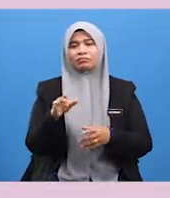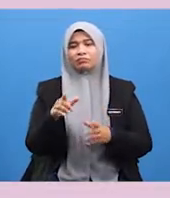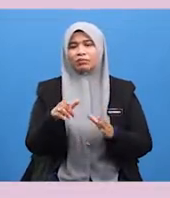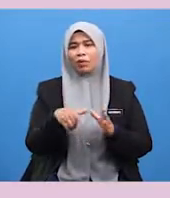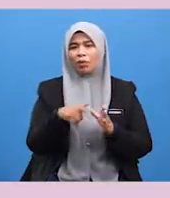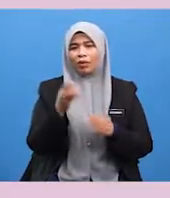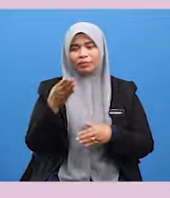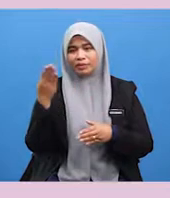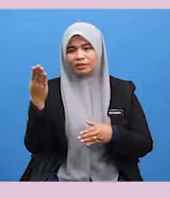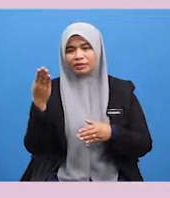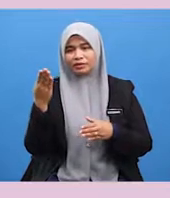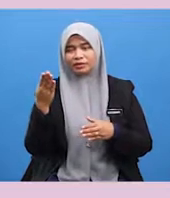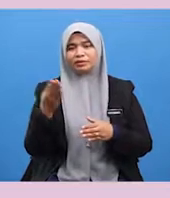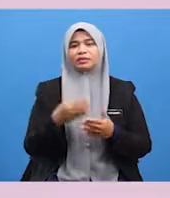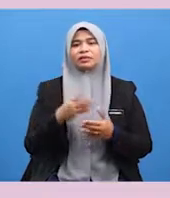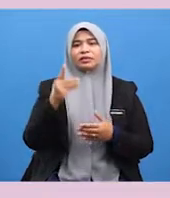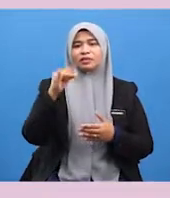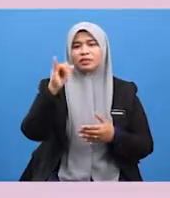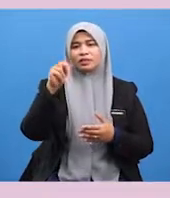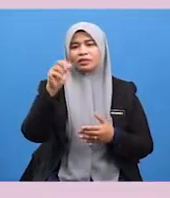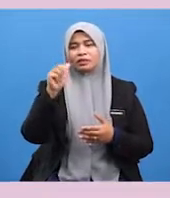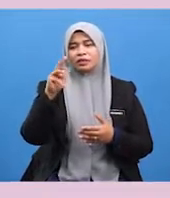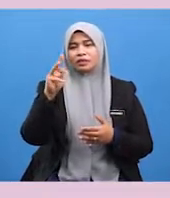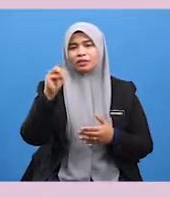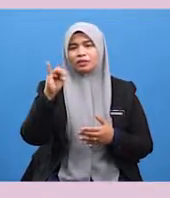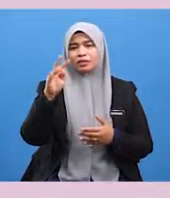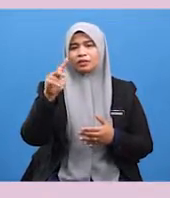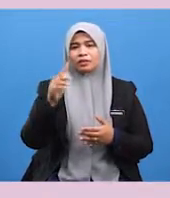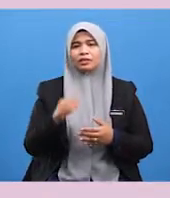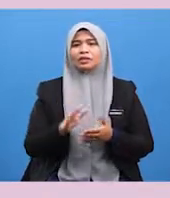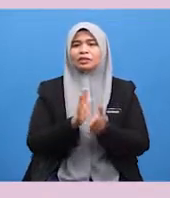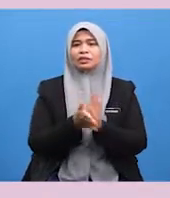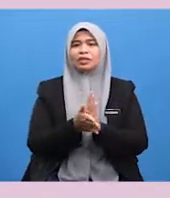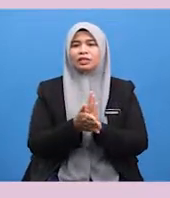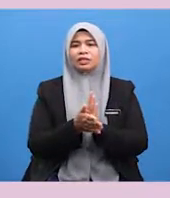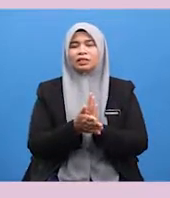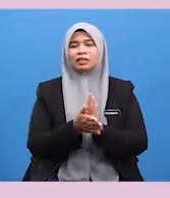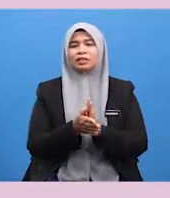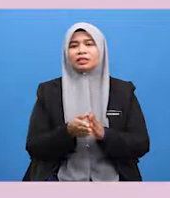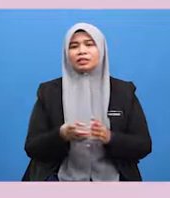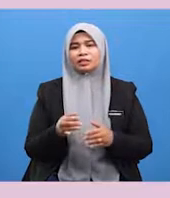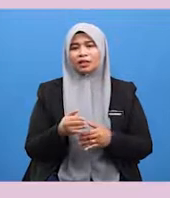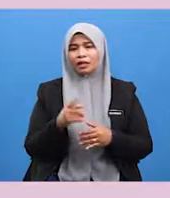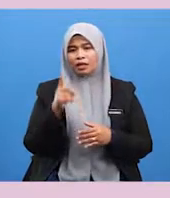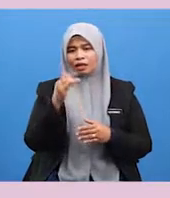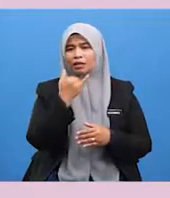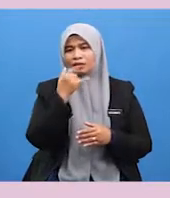biasa. Dia dinamik. Menjadi salah seorang dari tangan kanannya